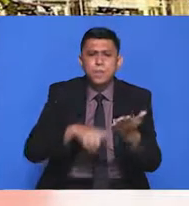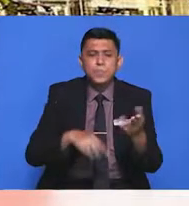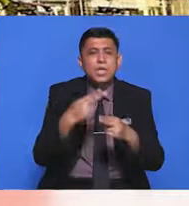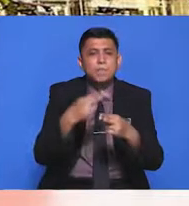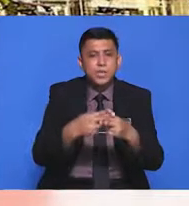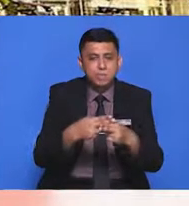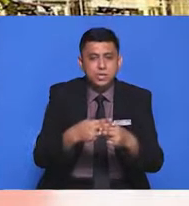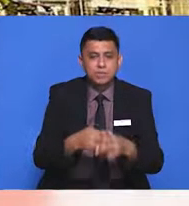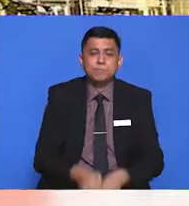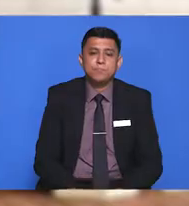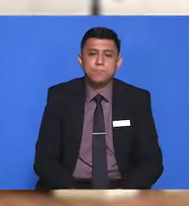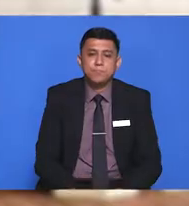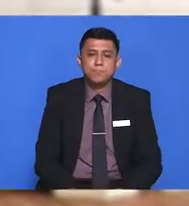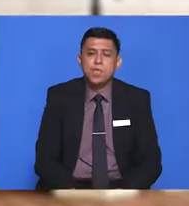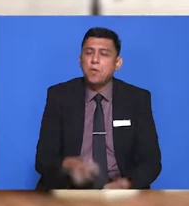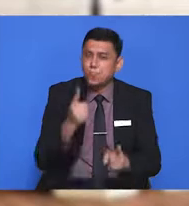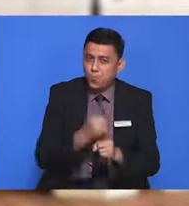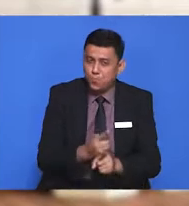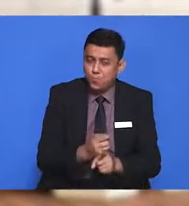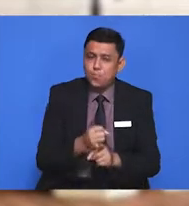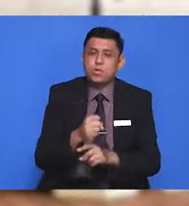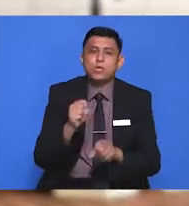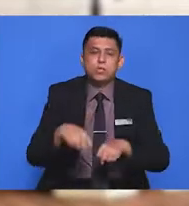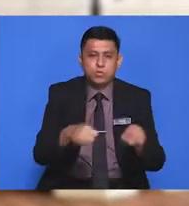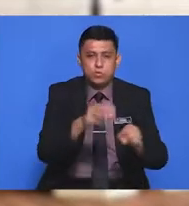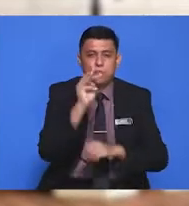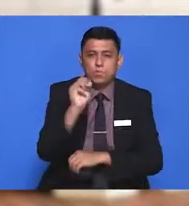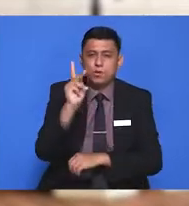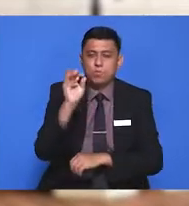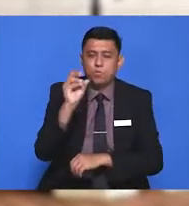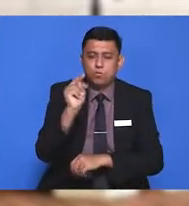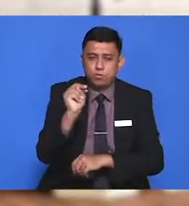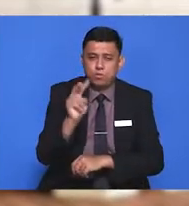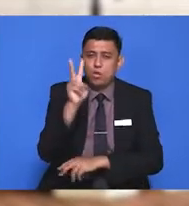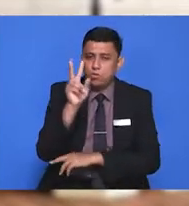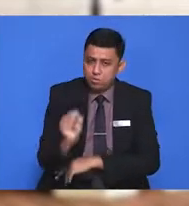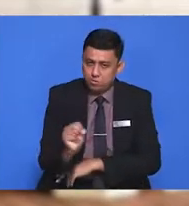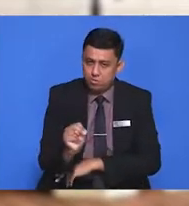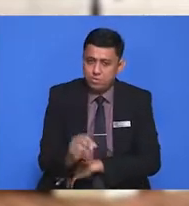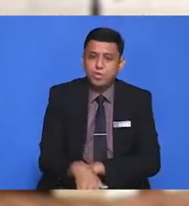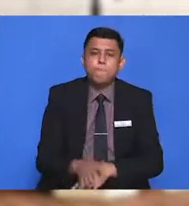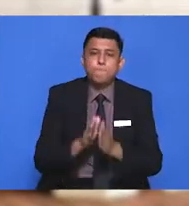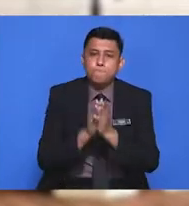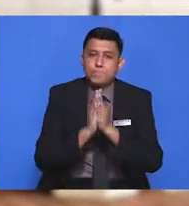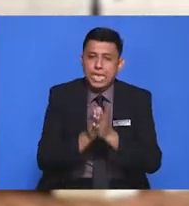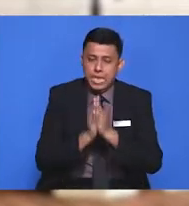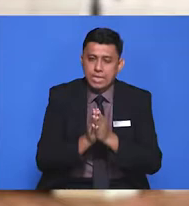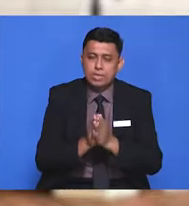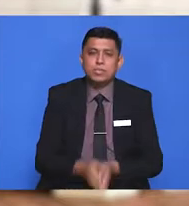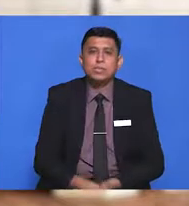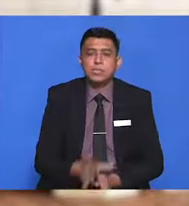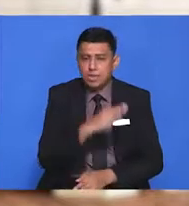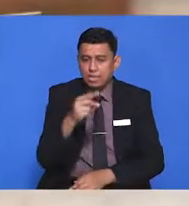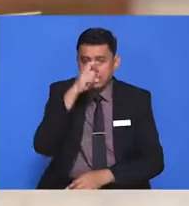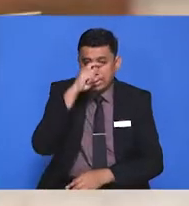tersebut, murid-murid? Betul, Sungai Mekong di Vietnam, Sungai Irrawaddy di Myanmar dan Menam Chao Phraya di